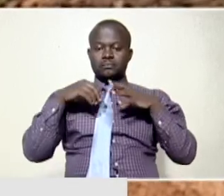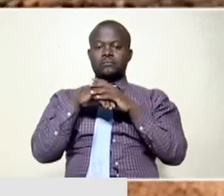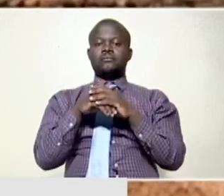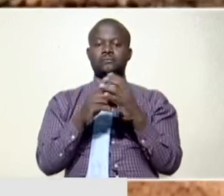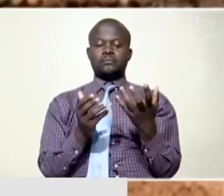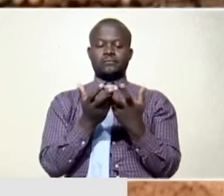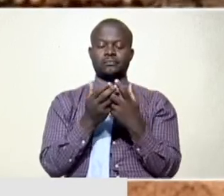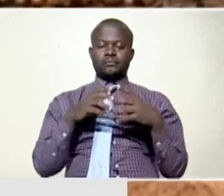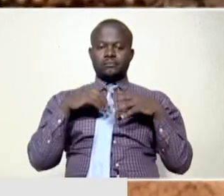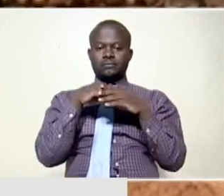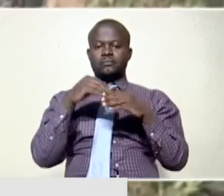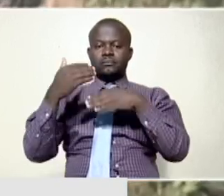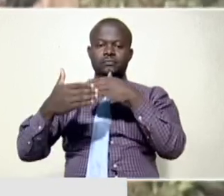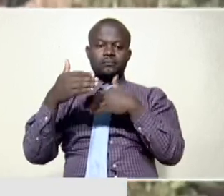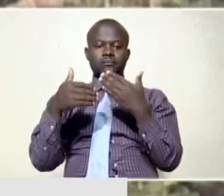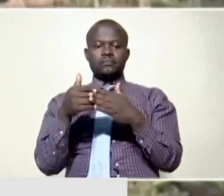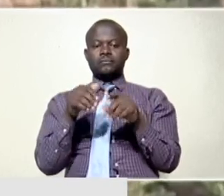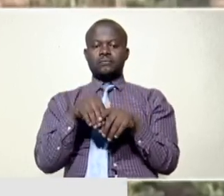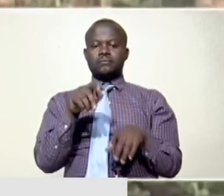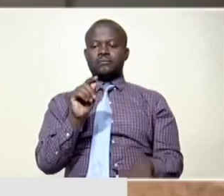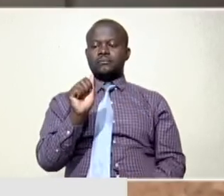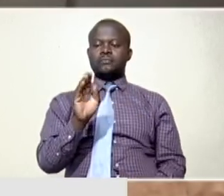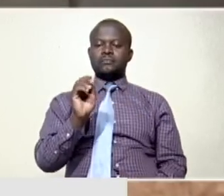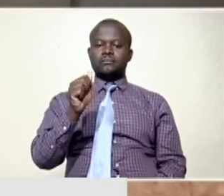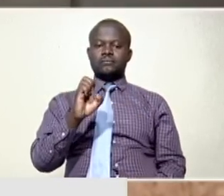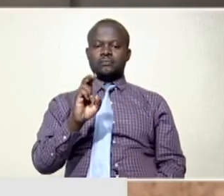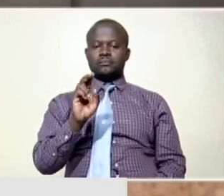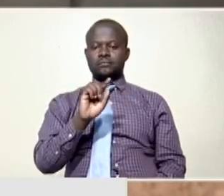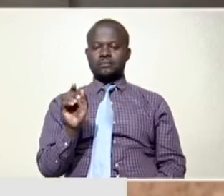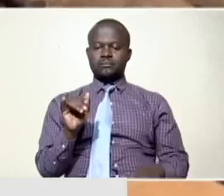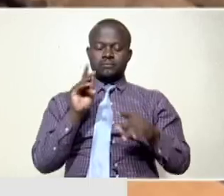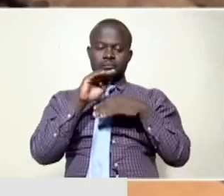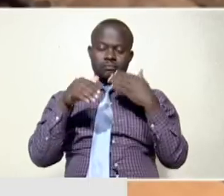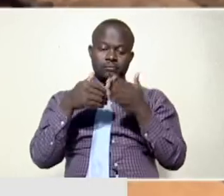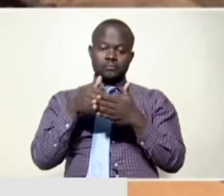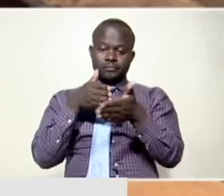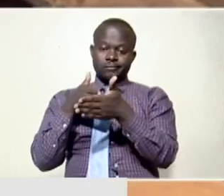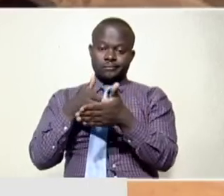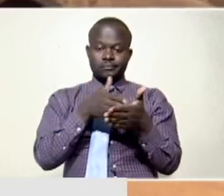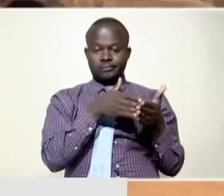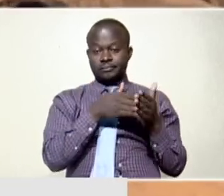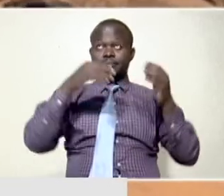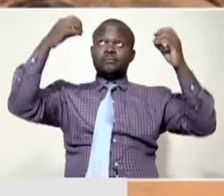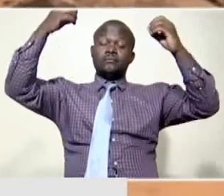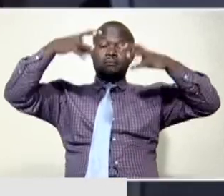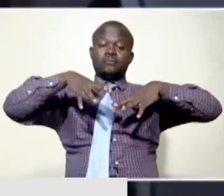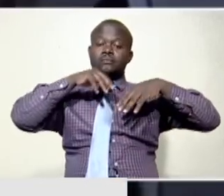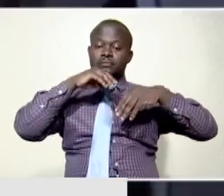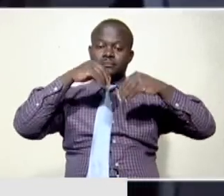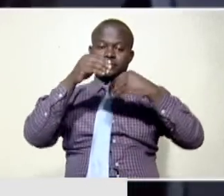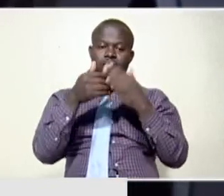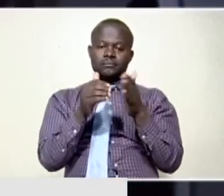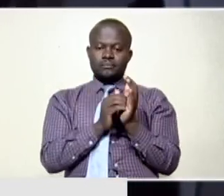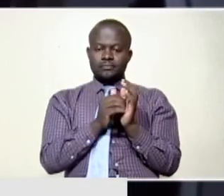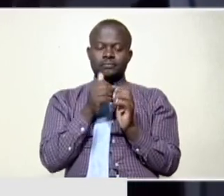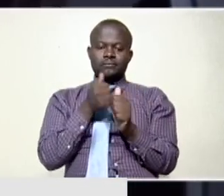bahuriyeho n'abatuye mu yindi byegeranye nka kabacuzi na taba. Aba baturage bose ngo babangamiwe no kubiyimira sirita kibaho umuriro kandi ngo